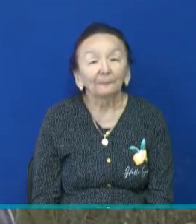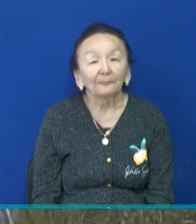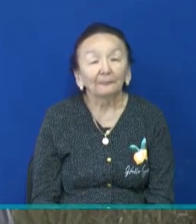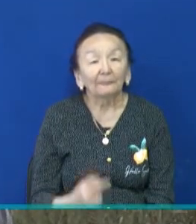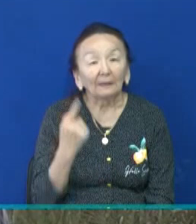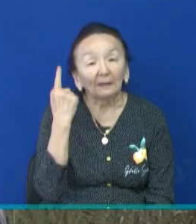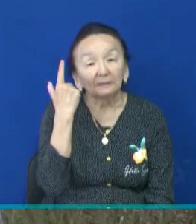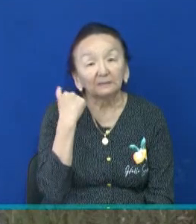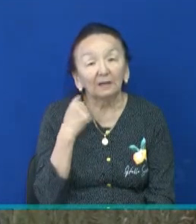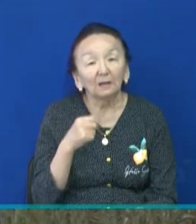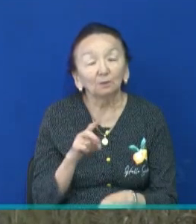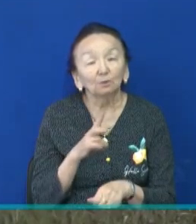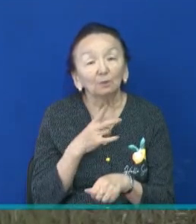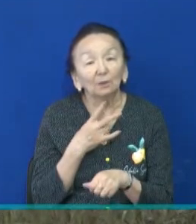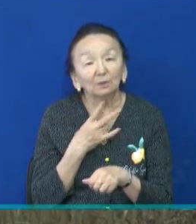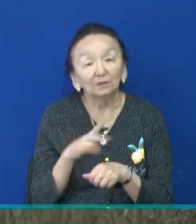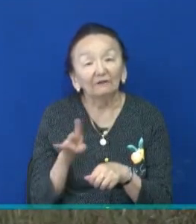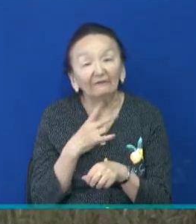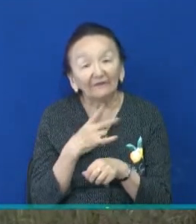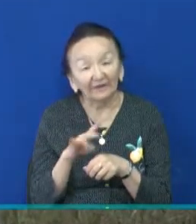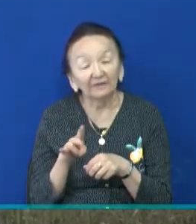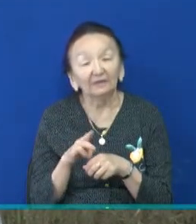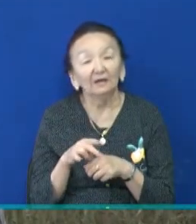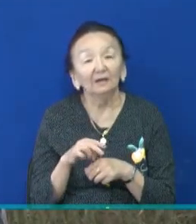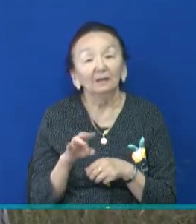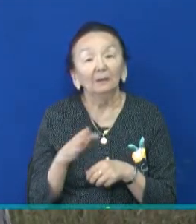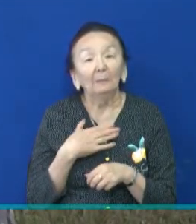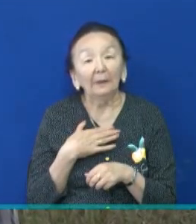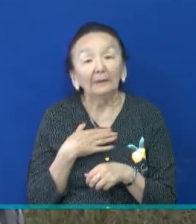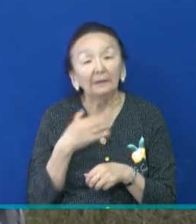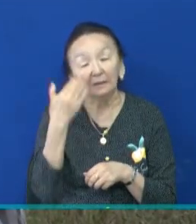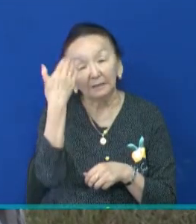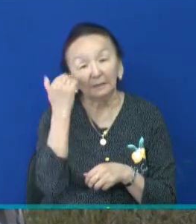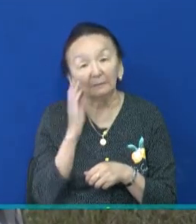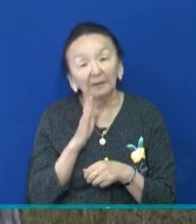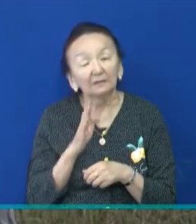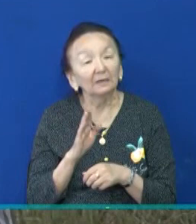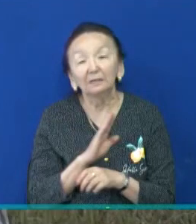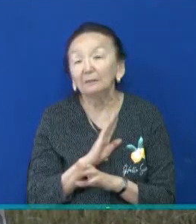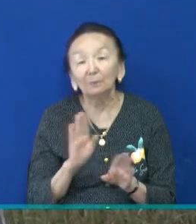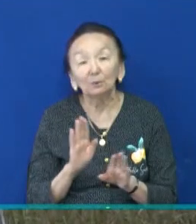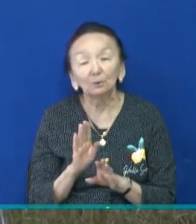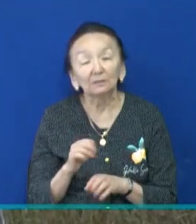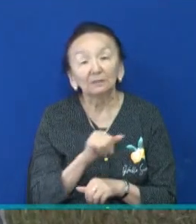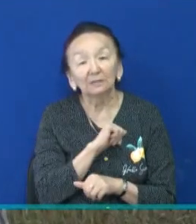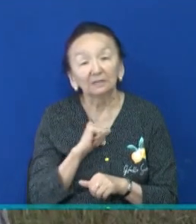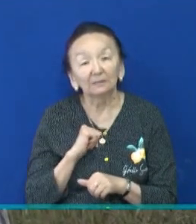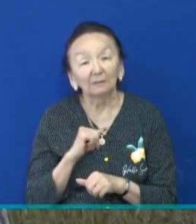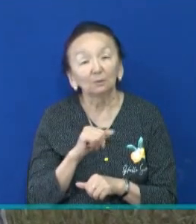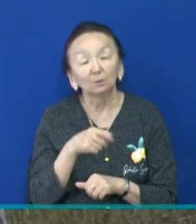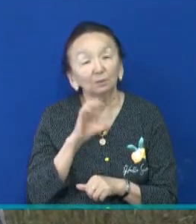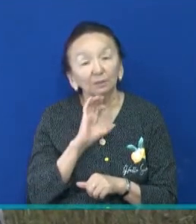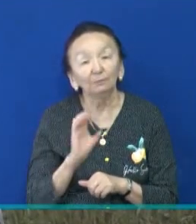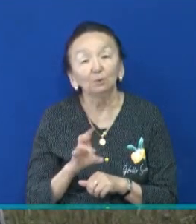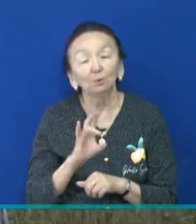очень вредно. Мен бұл өте зиянды екенін білемін. Менің балаларым оларды пайдаланбайды. Мен оларды өзім де ішпеймін.